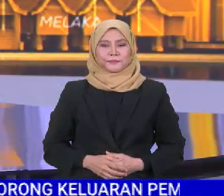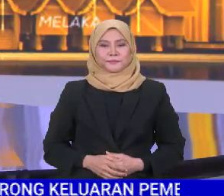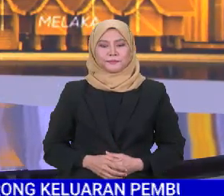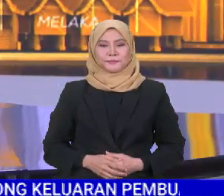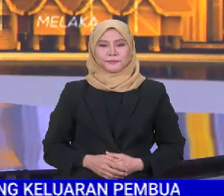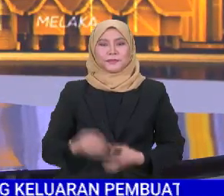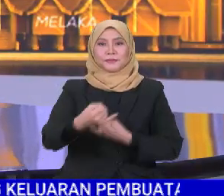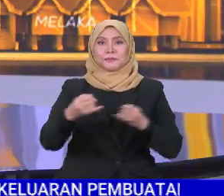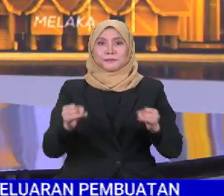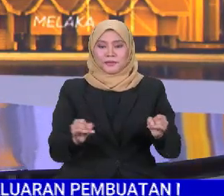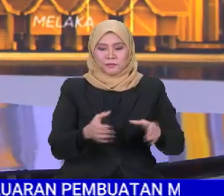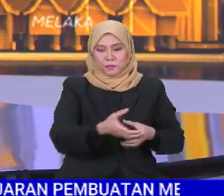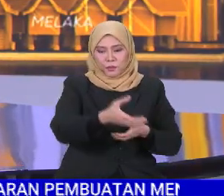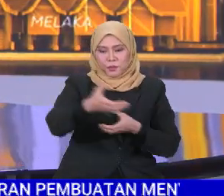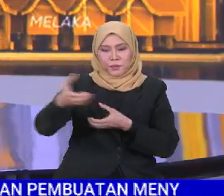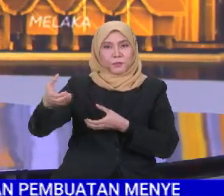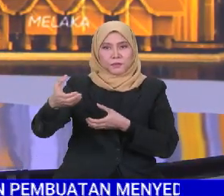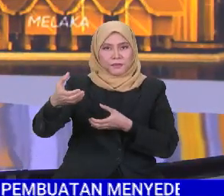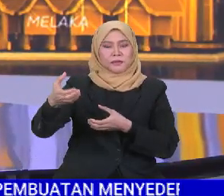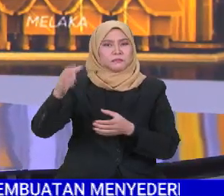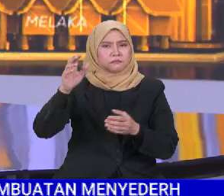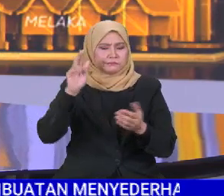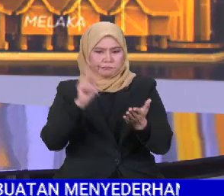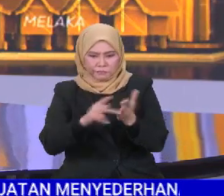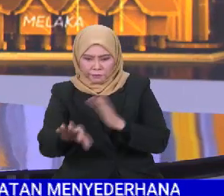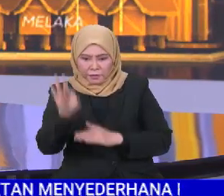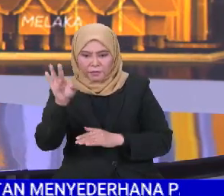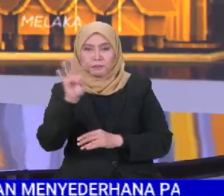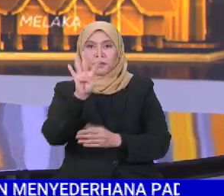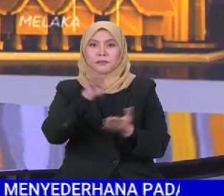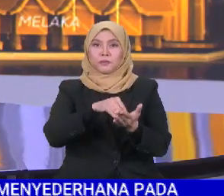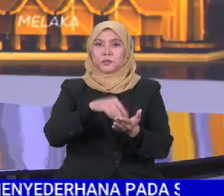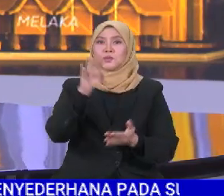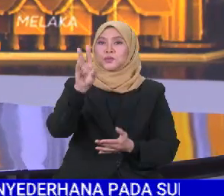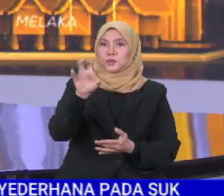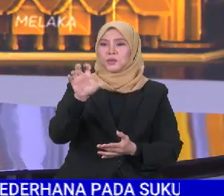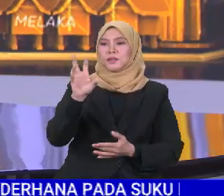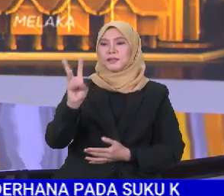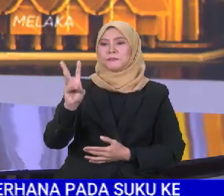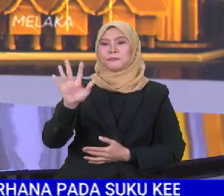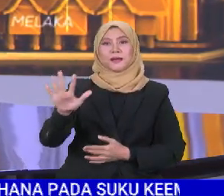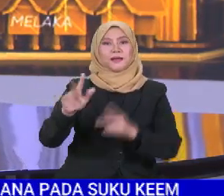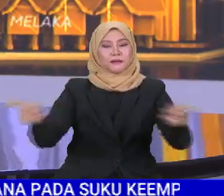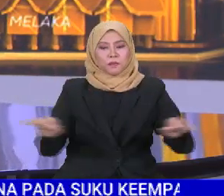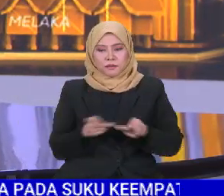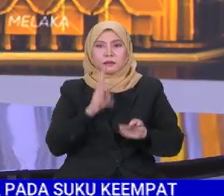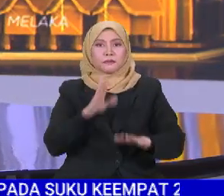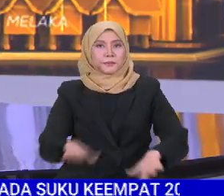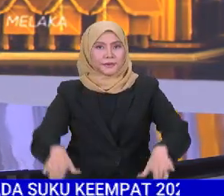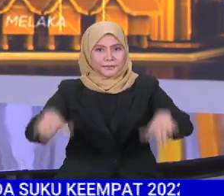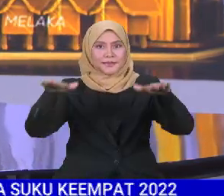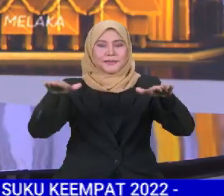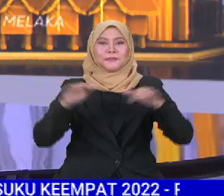jabatan bomber dan senyaman mengenal pasti 4765 kawasan berisiko